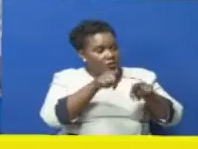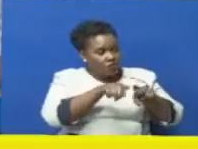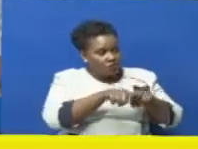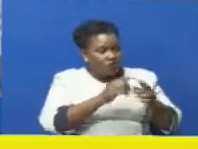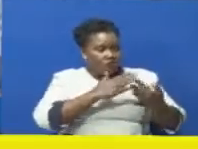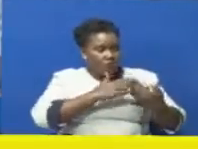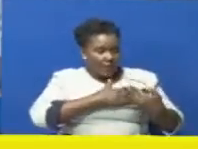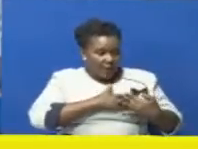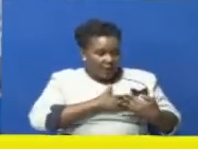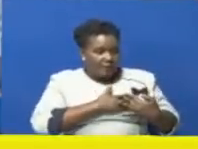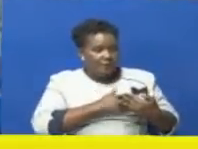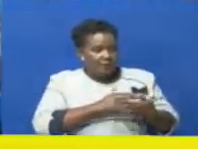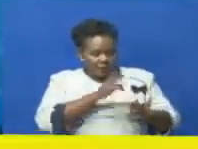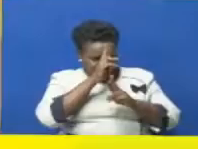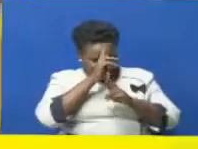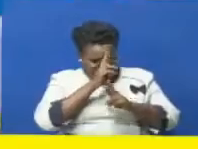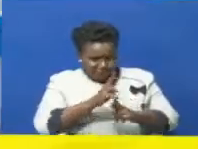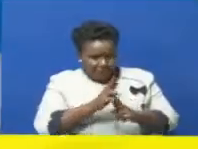tushikamane.